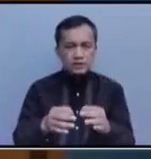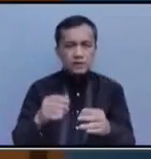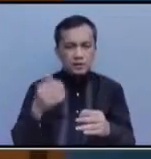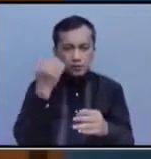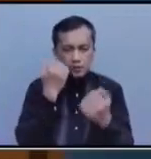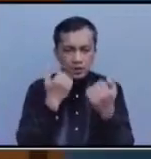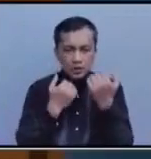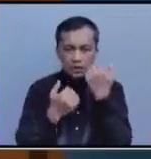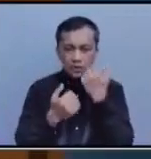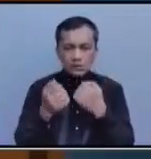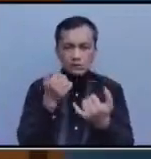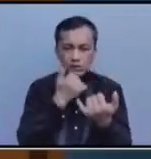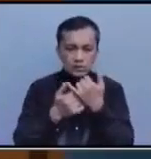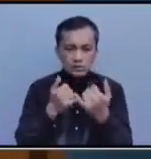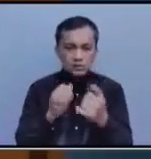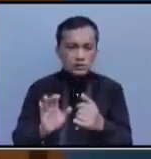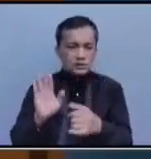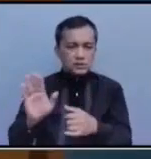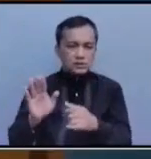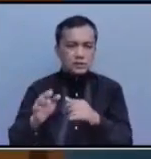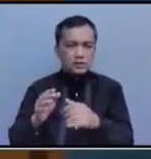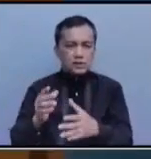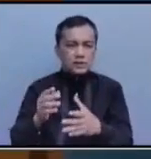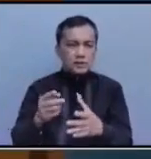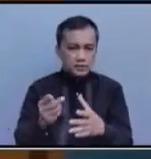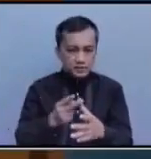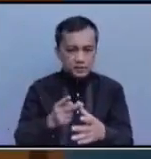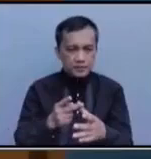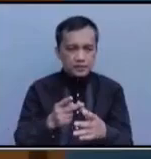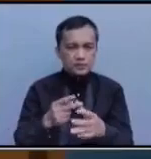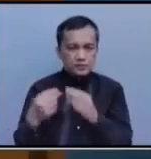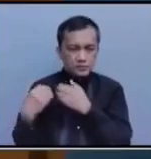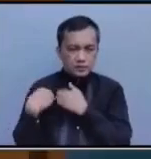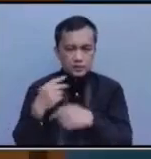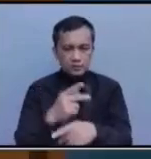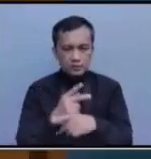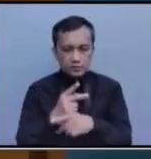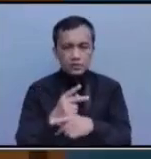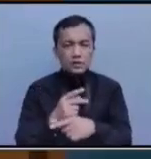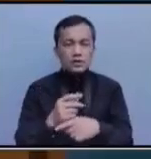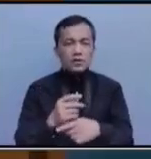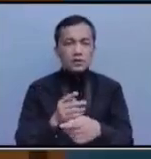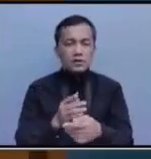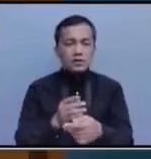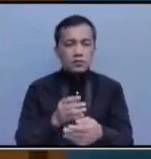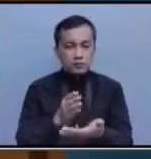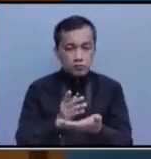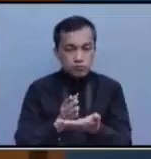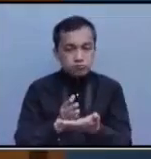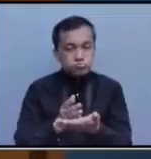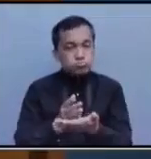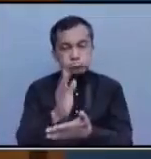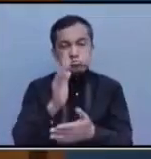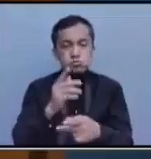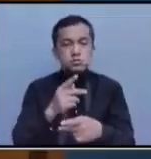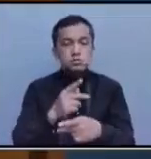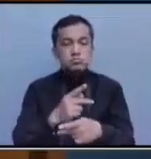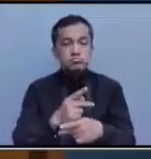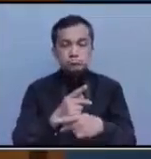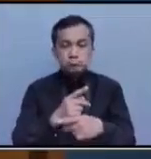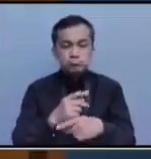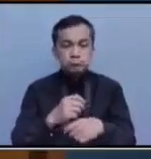in their primary obligation to protect, promote, and respect human rights. So definitely you have the assurance coming